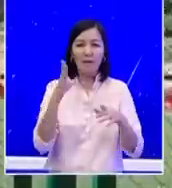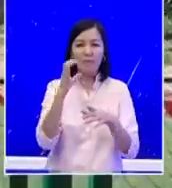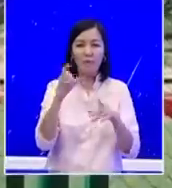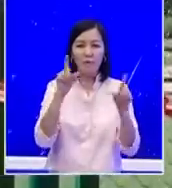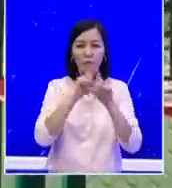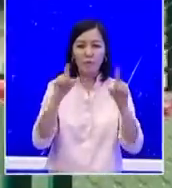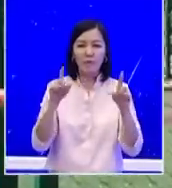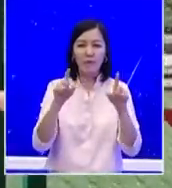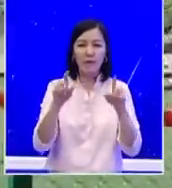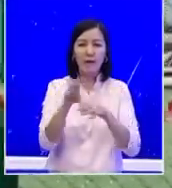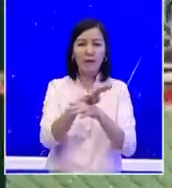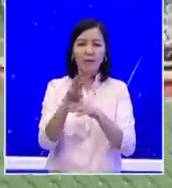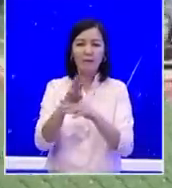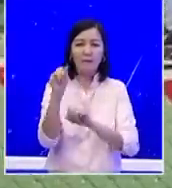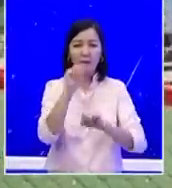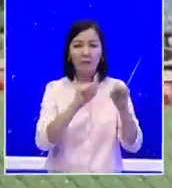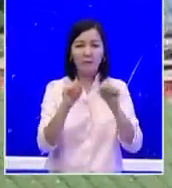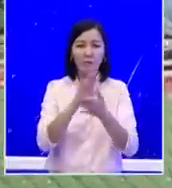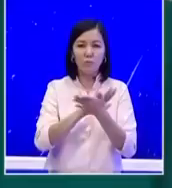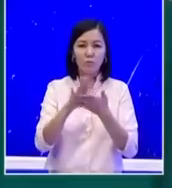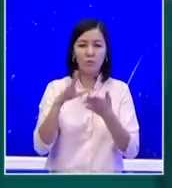аса нысанға дезинфекция жүргізілуде.